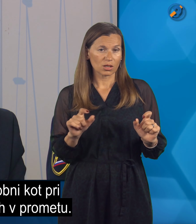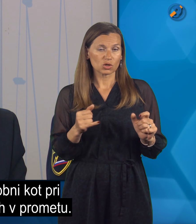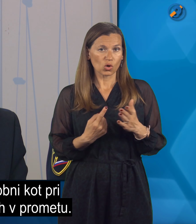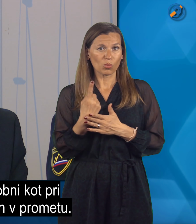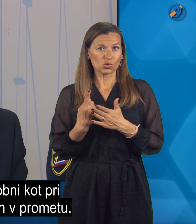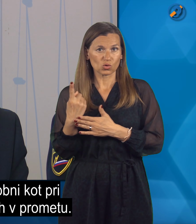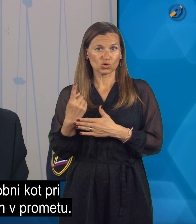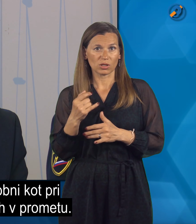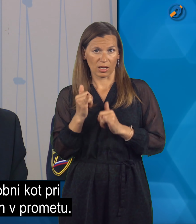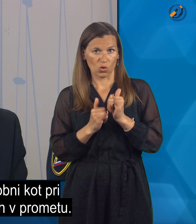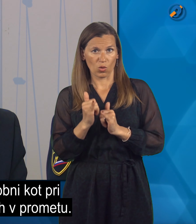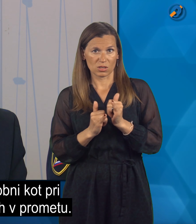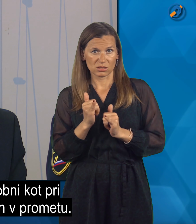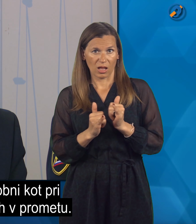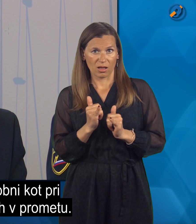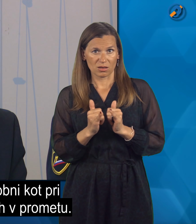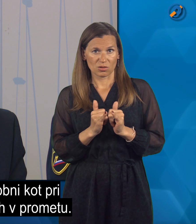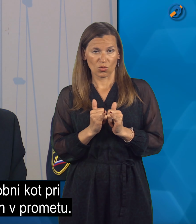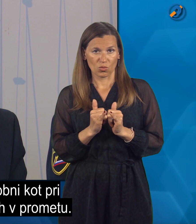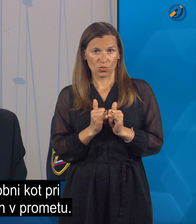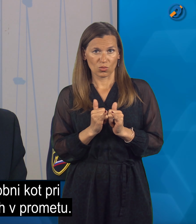so povzročitelji kolesarjev,